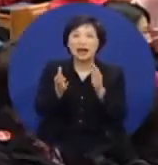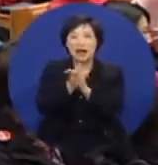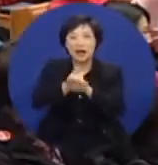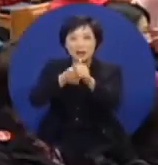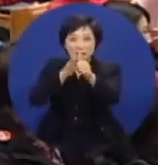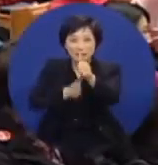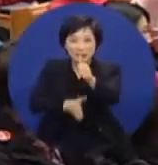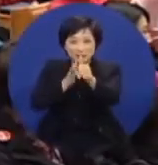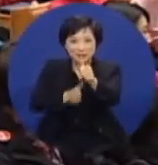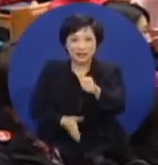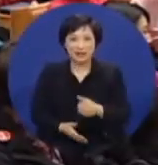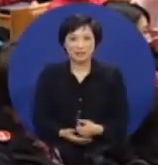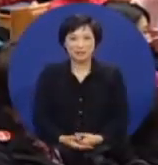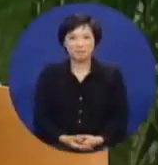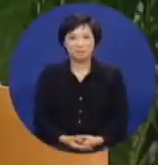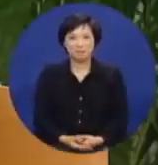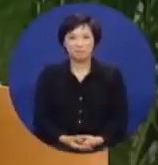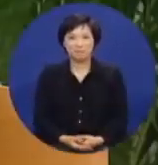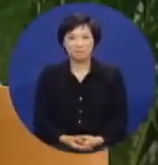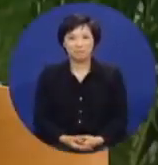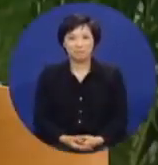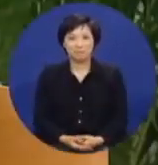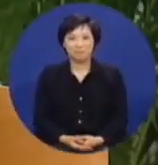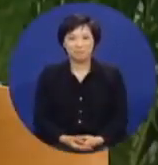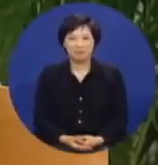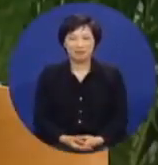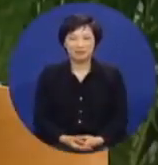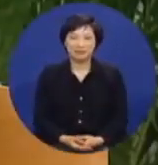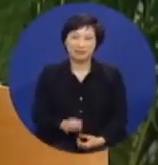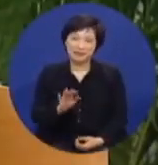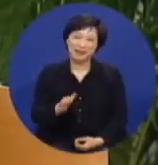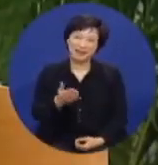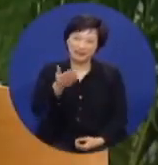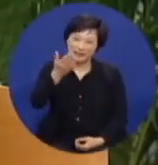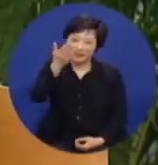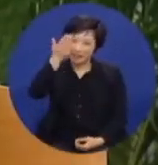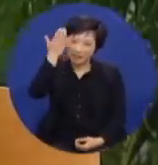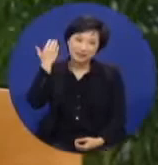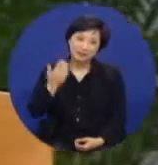합시다 수출 년 전에